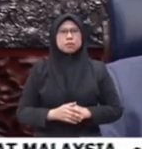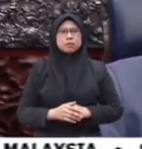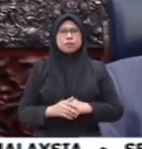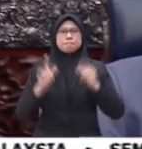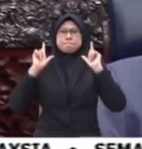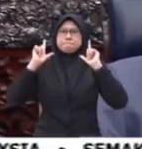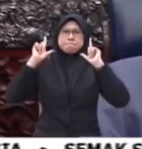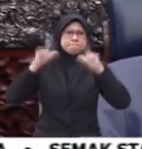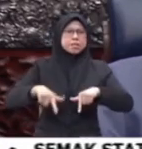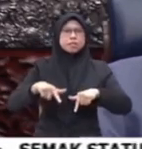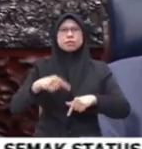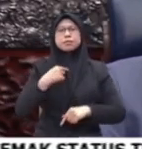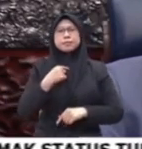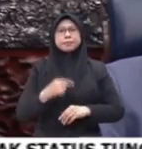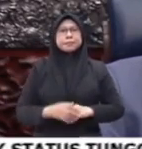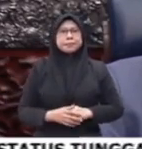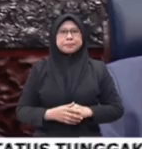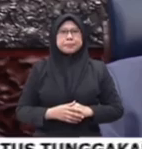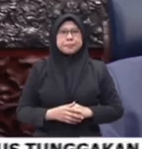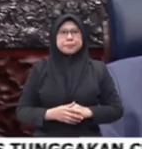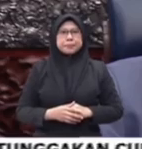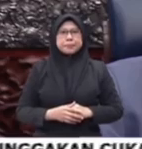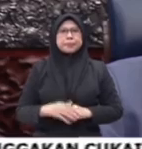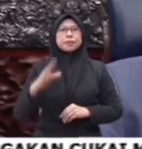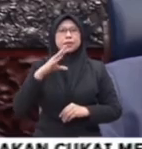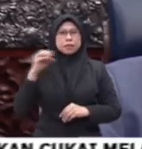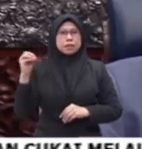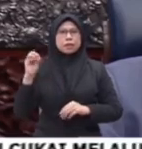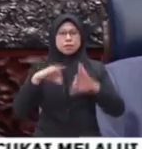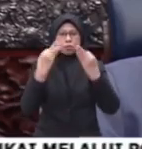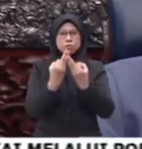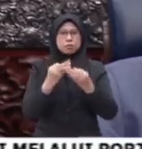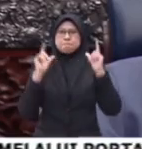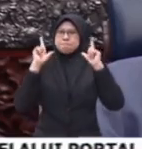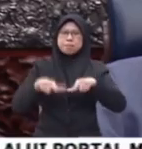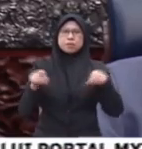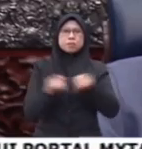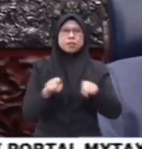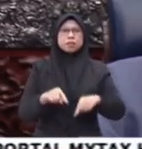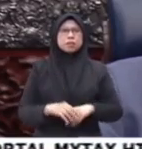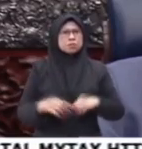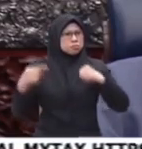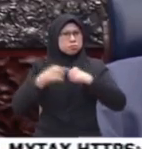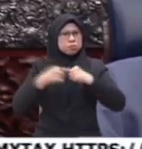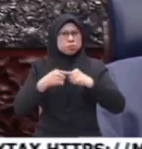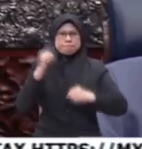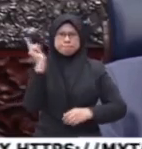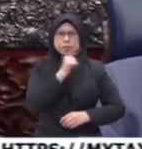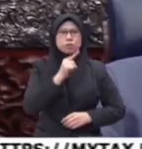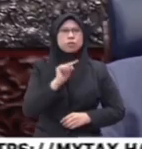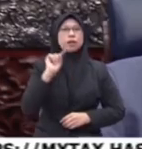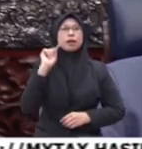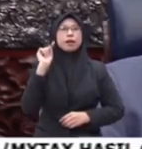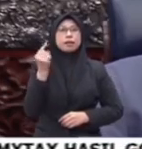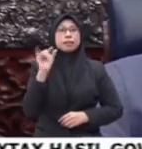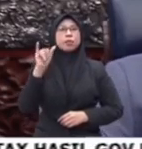menjatuhkan maruah saya dan juga maruah keluarga saya. Ini satu perkara yang berat. Hanya kerana